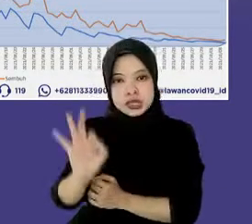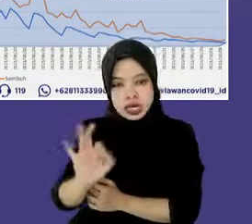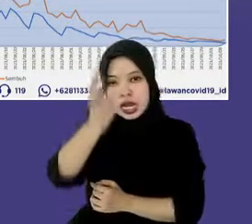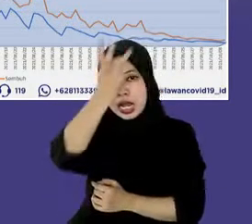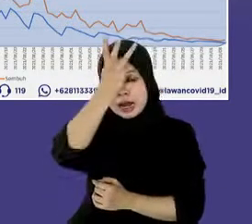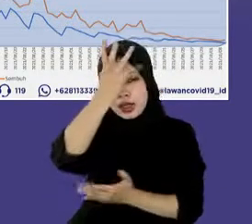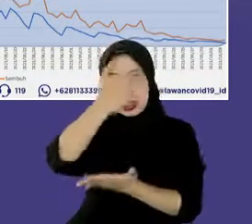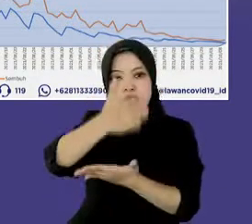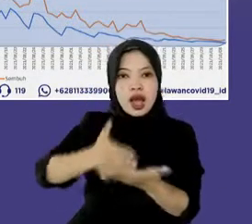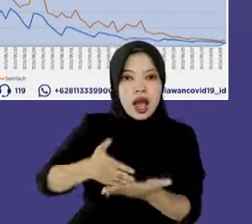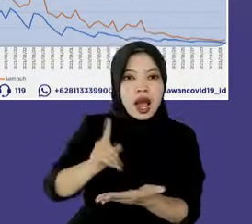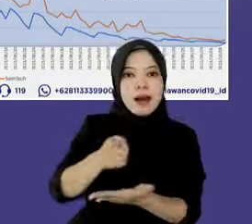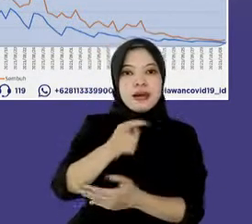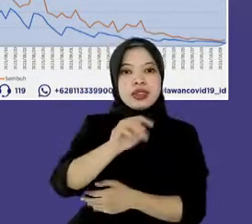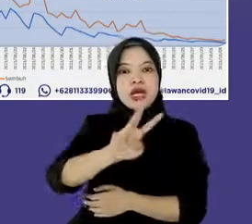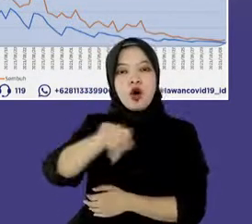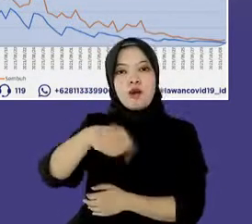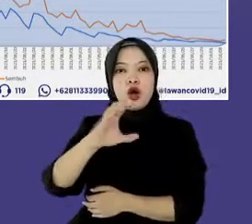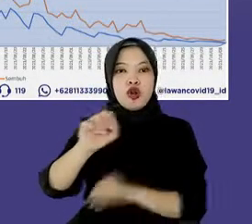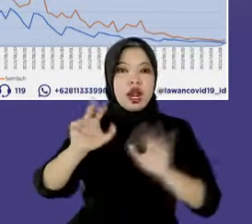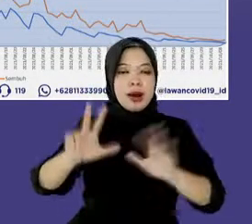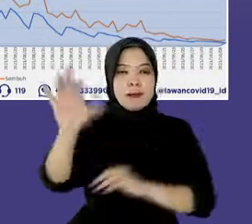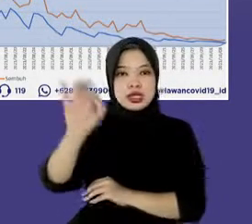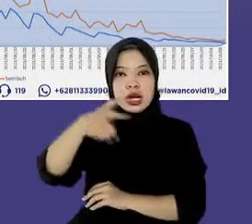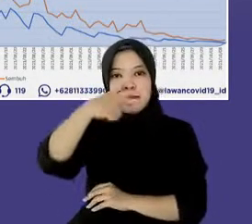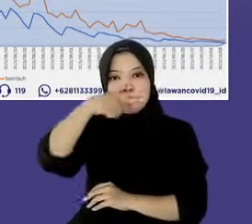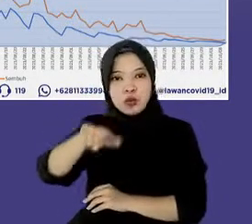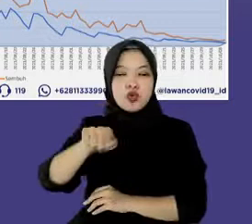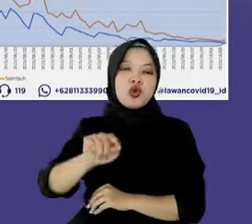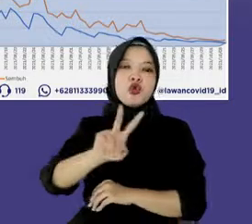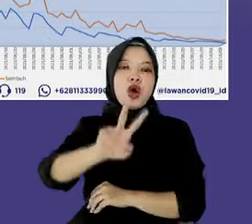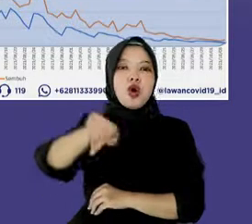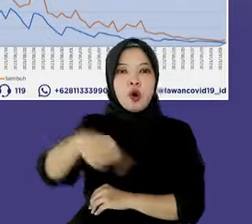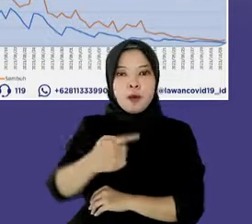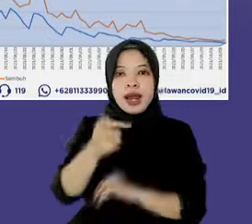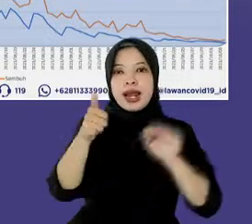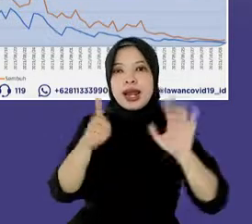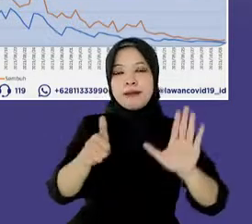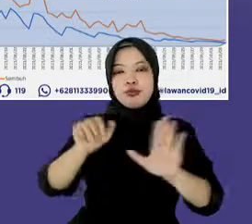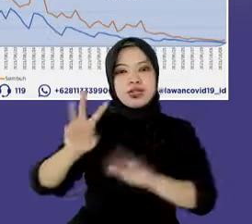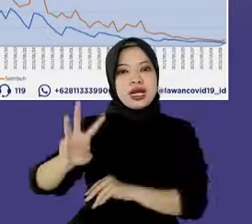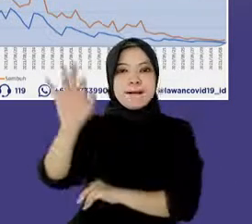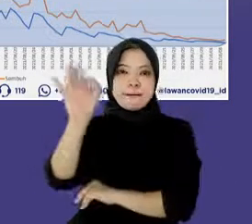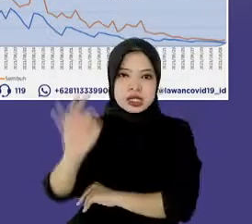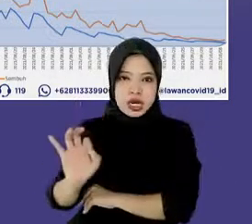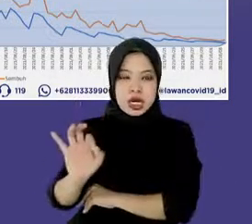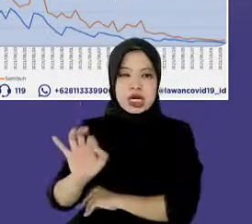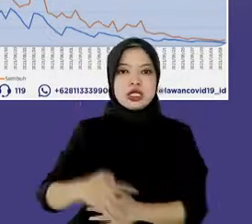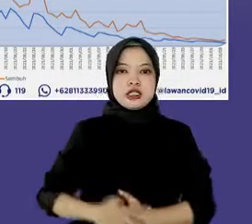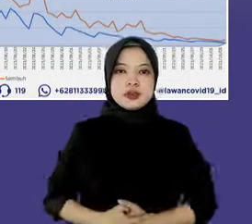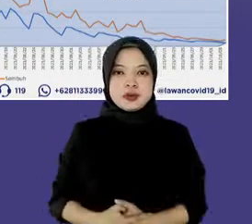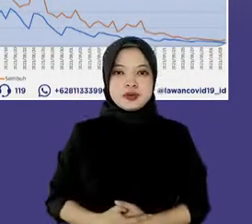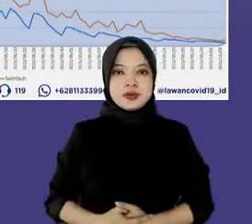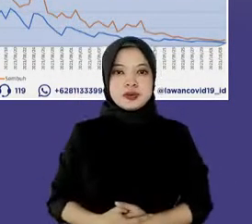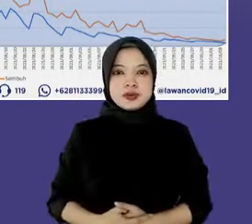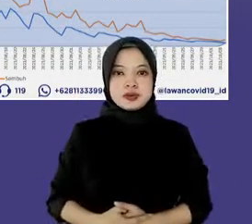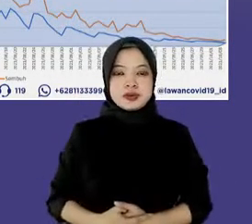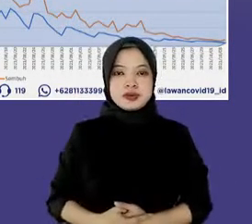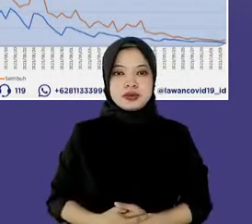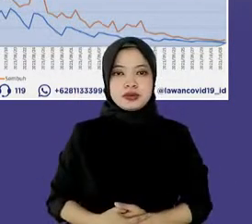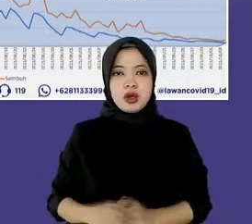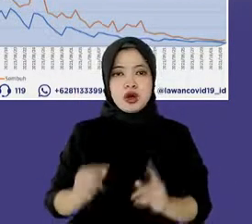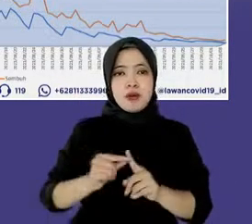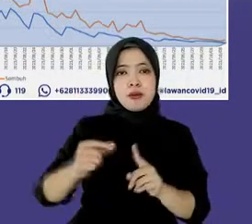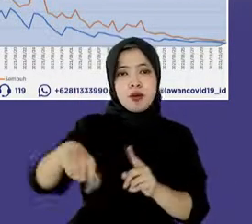Kalimantan Tengah 3,0 Delapan persen dan Lampung 2,60 3% Hai masih